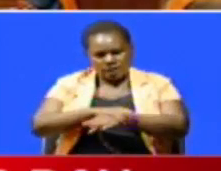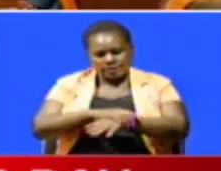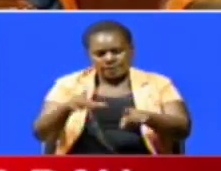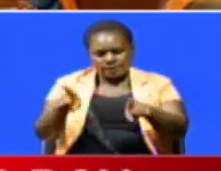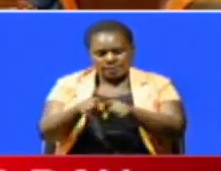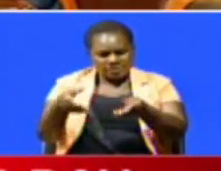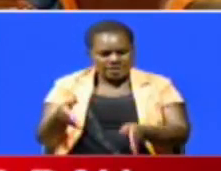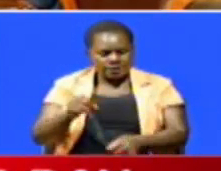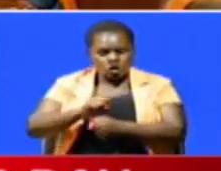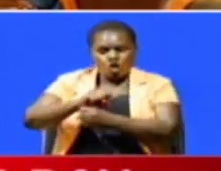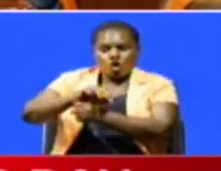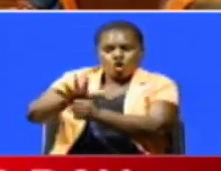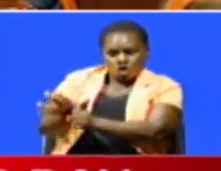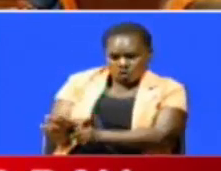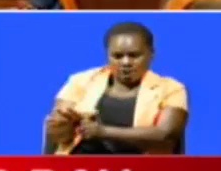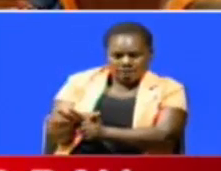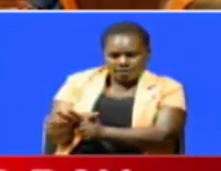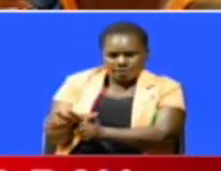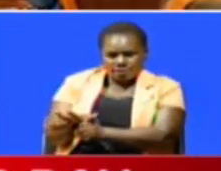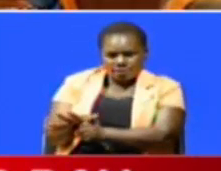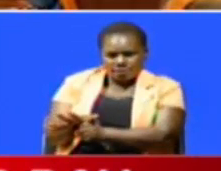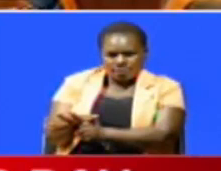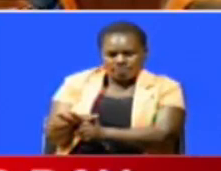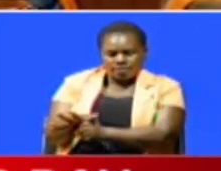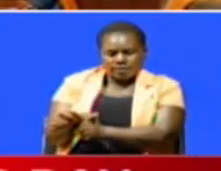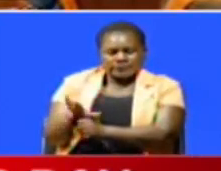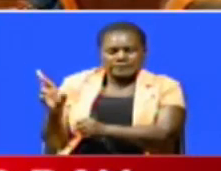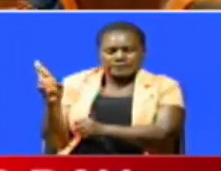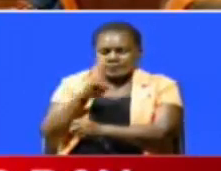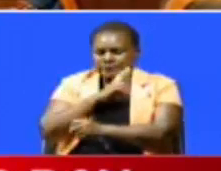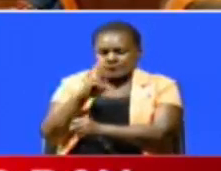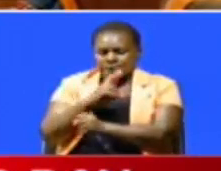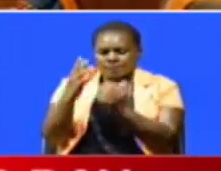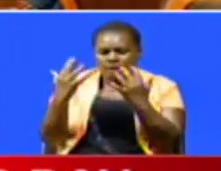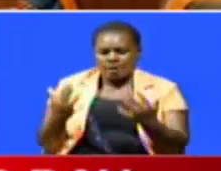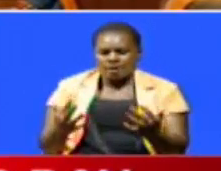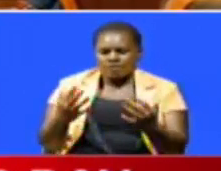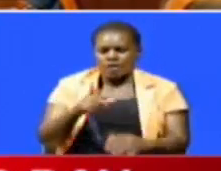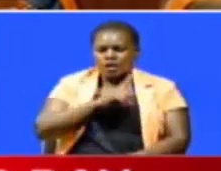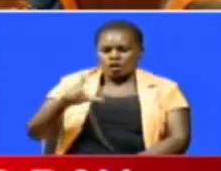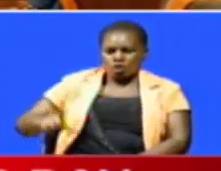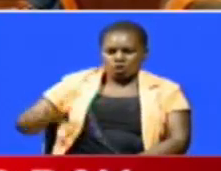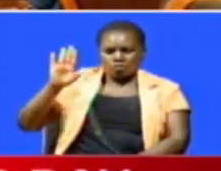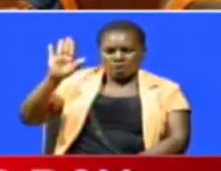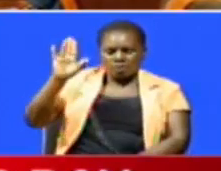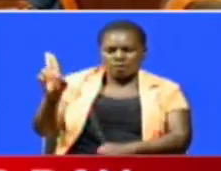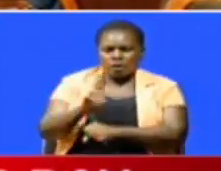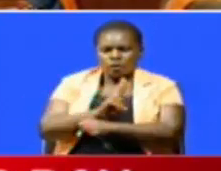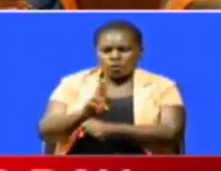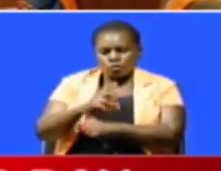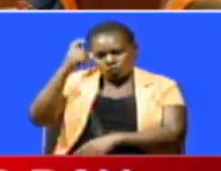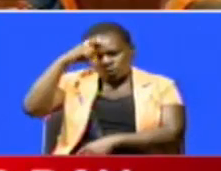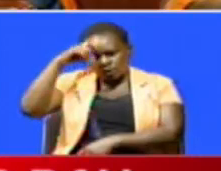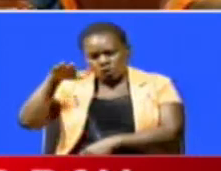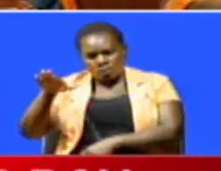hii ya ugonjwa wa corona ambayo imeleta tisho sasa. Mungu, wewe ndio unatumia maarifa